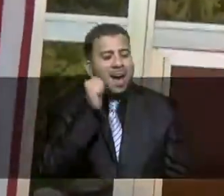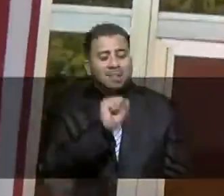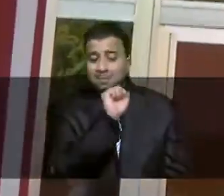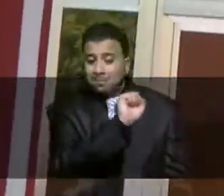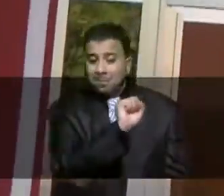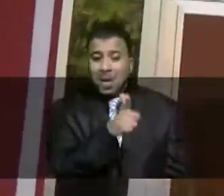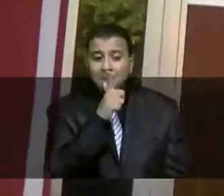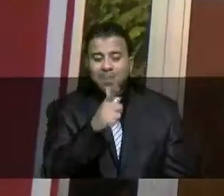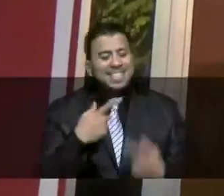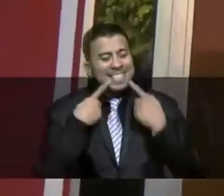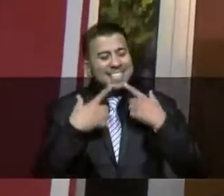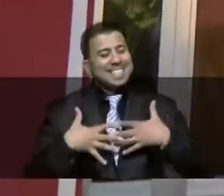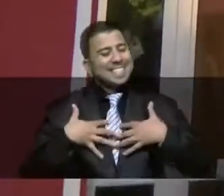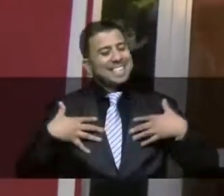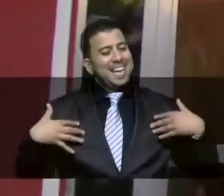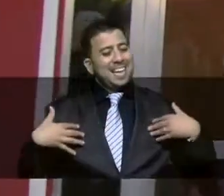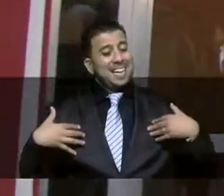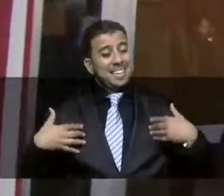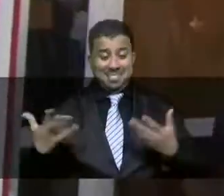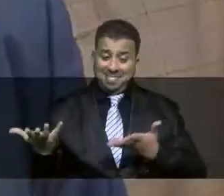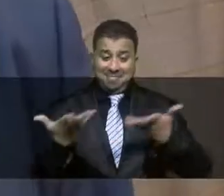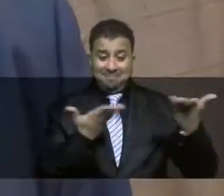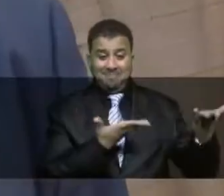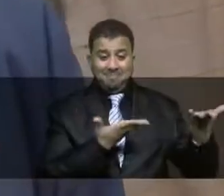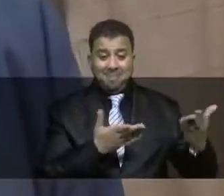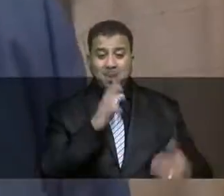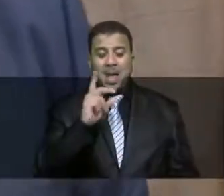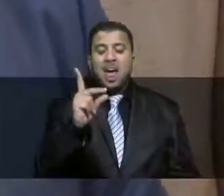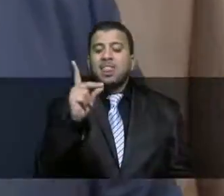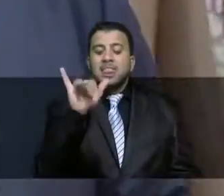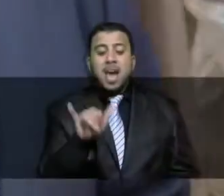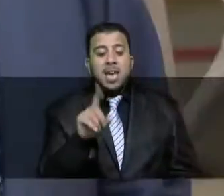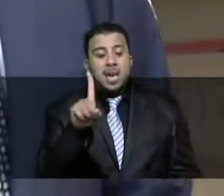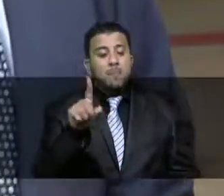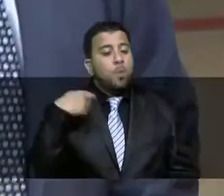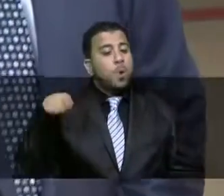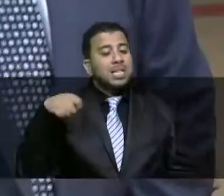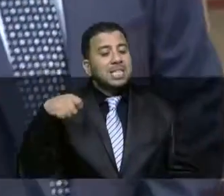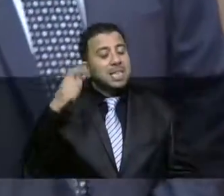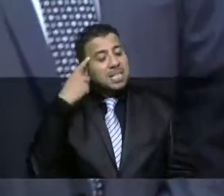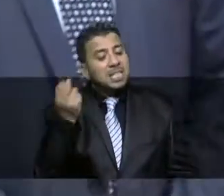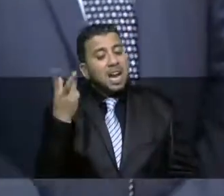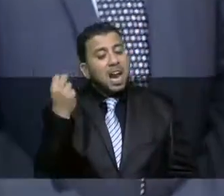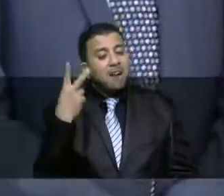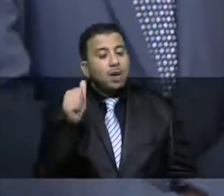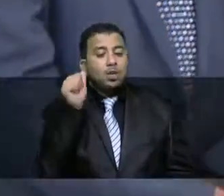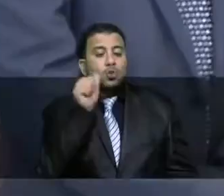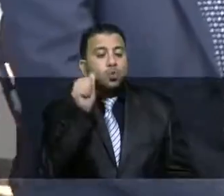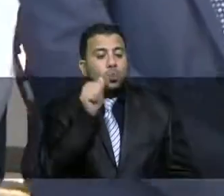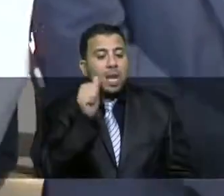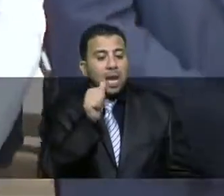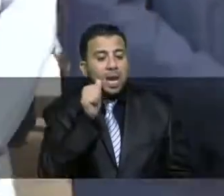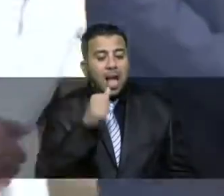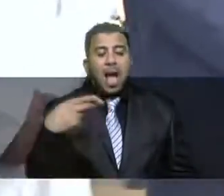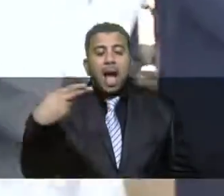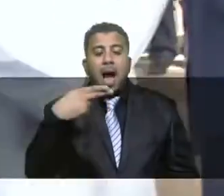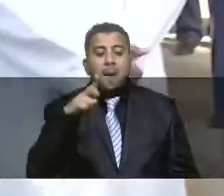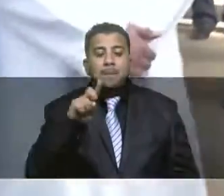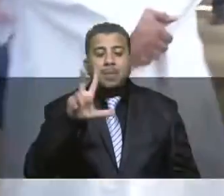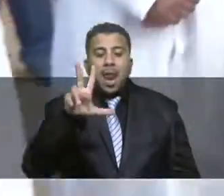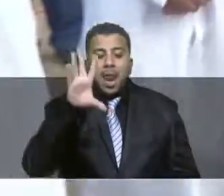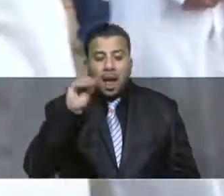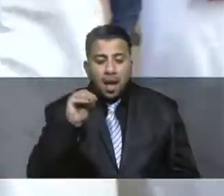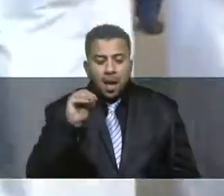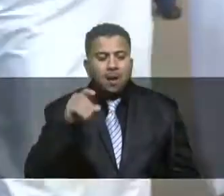على المكان سعادة وبهجة، وبحضور الطيب حسن بدوي وزير الثقافة السودانية، وسعادة عبد الله العويس رئيس